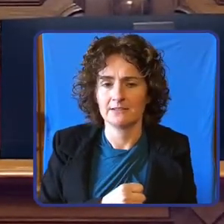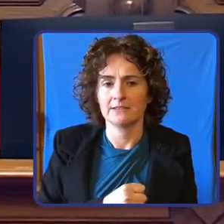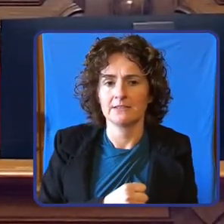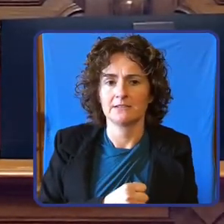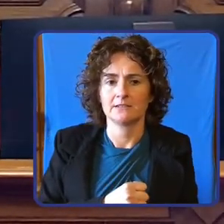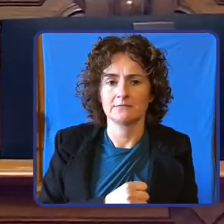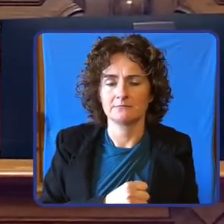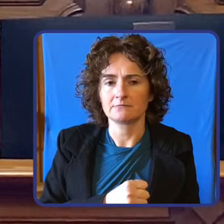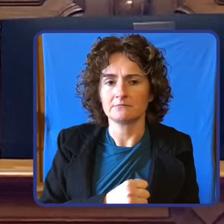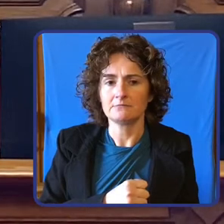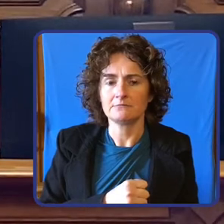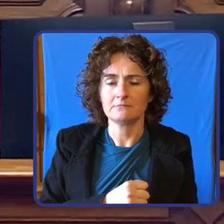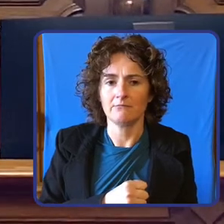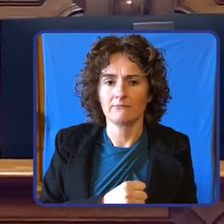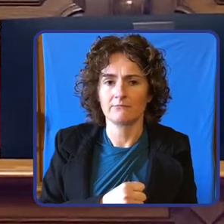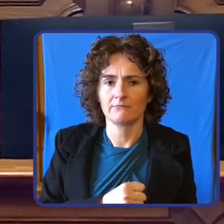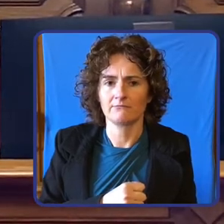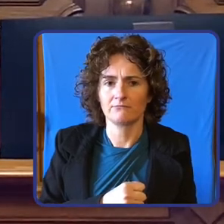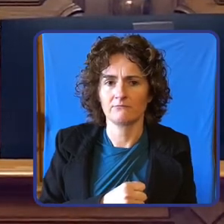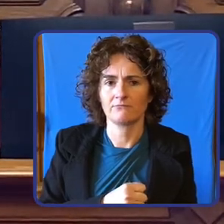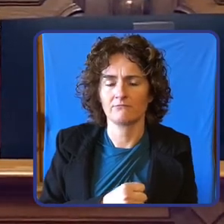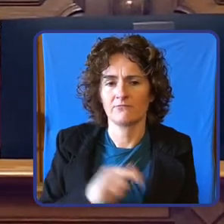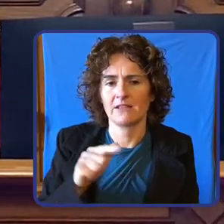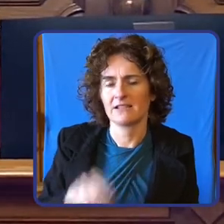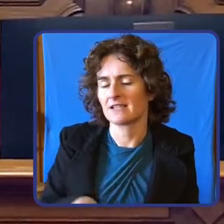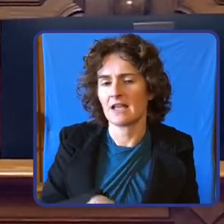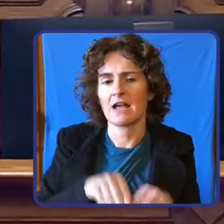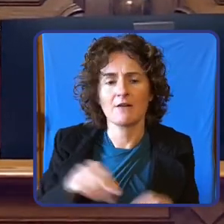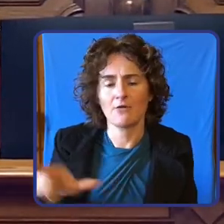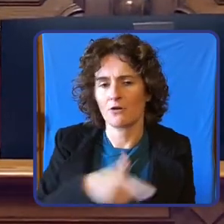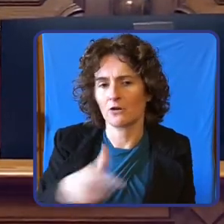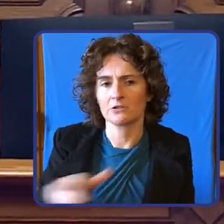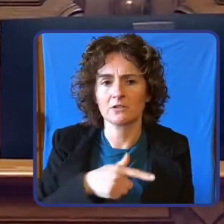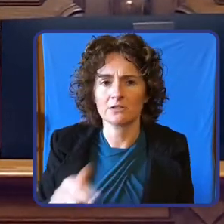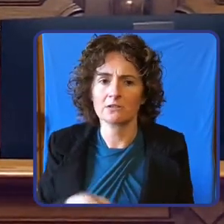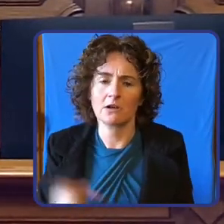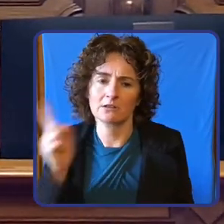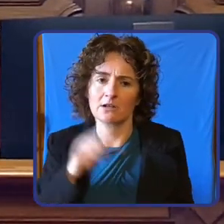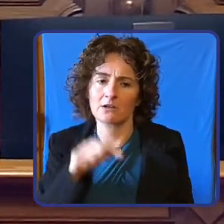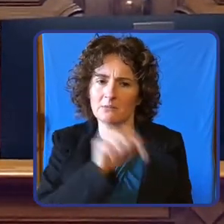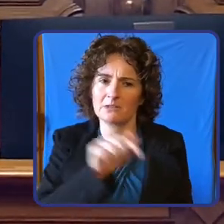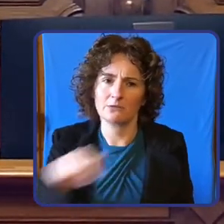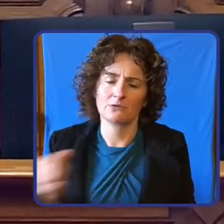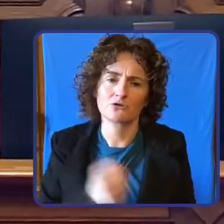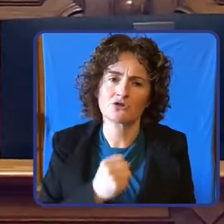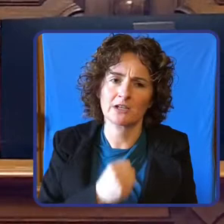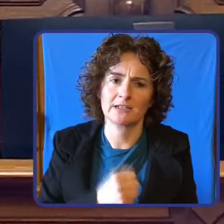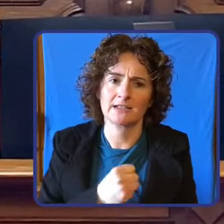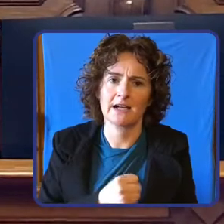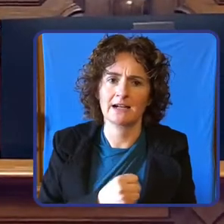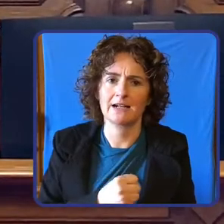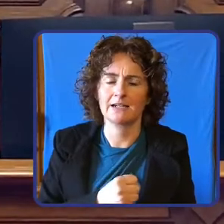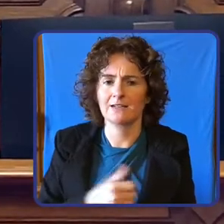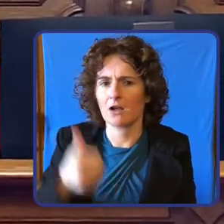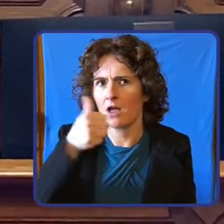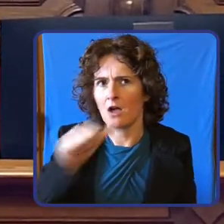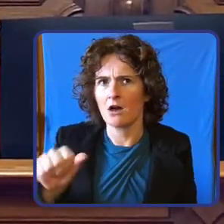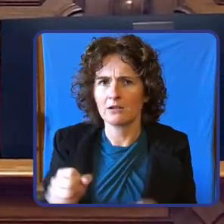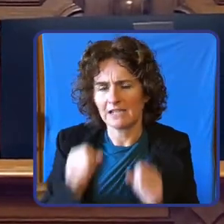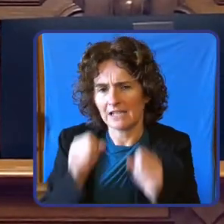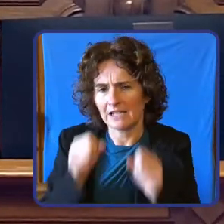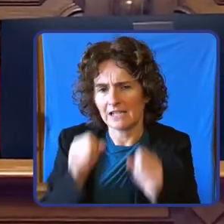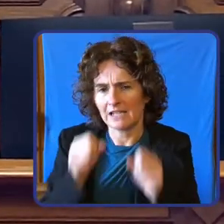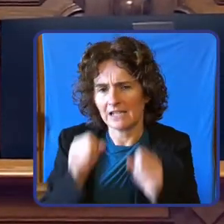játszani, szánalmas. Abszolút szánalmas és gusztustalan, amit csinálnak, de azt gondolom, hogy előbb-utóbb a nép fölébred és az ítélete